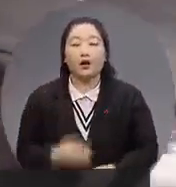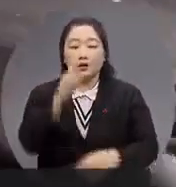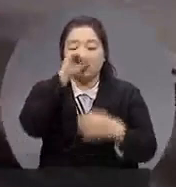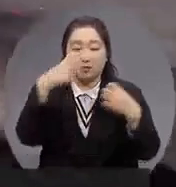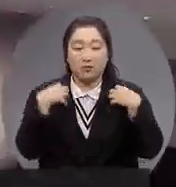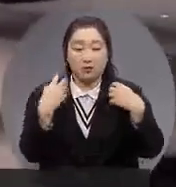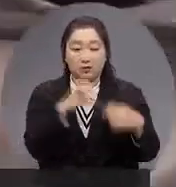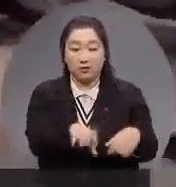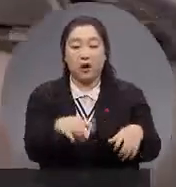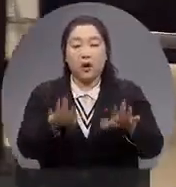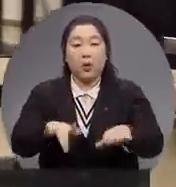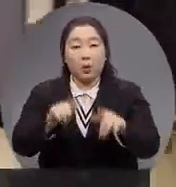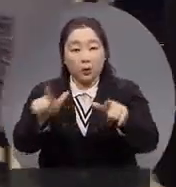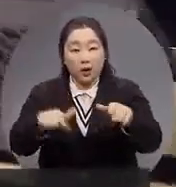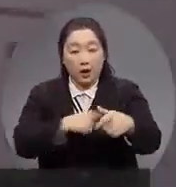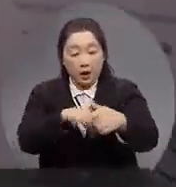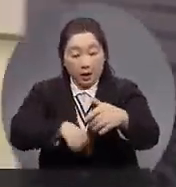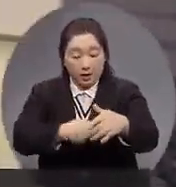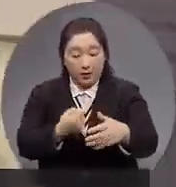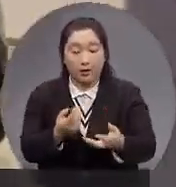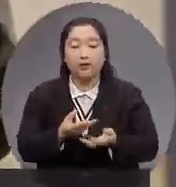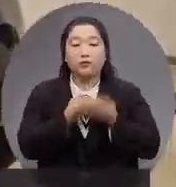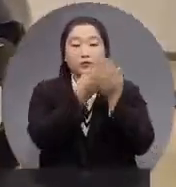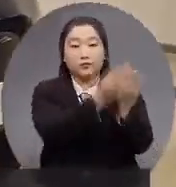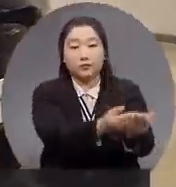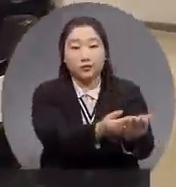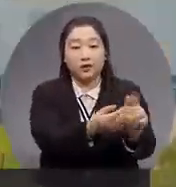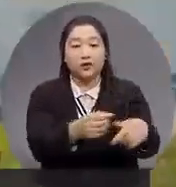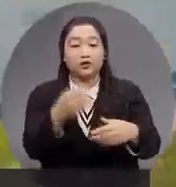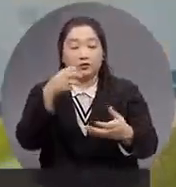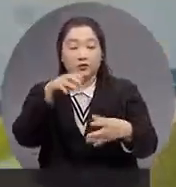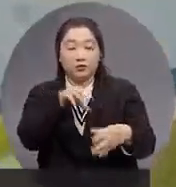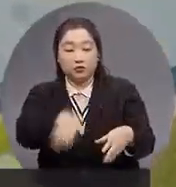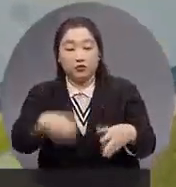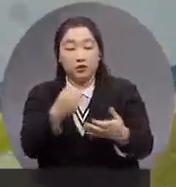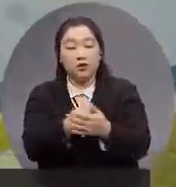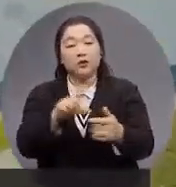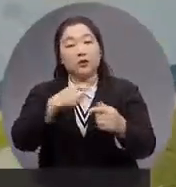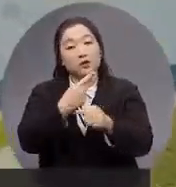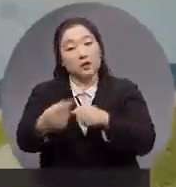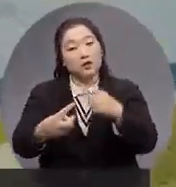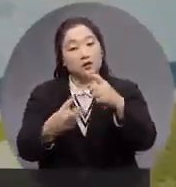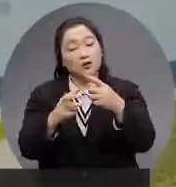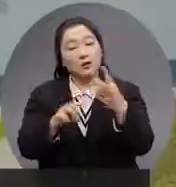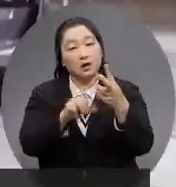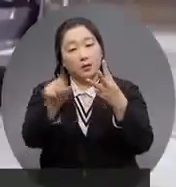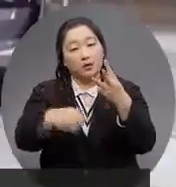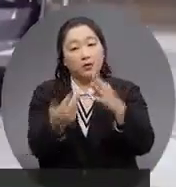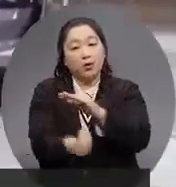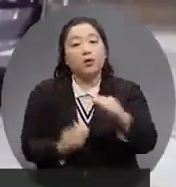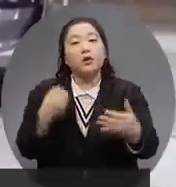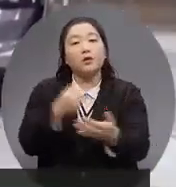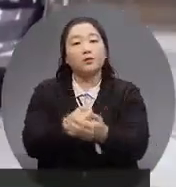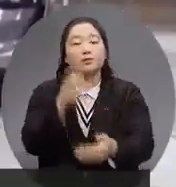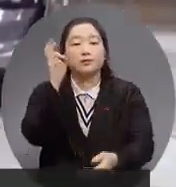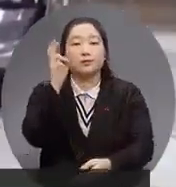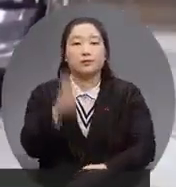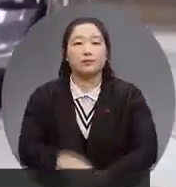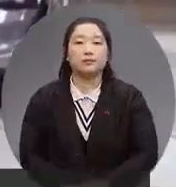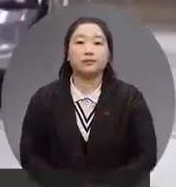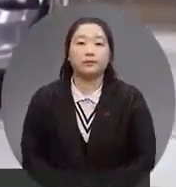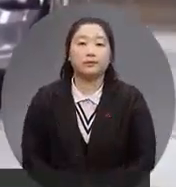투자 제한 부지를 올해 안에 테슬라에 전달할 예정이며 투자 결정은 내년 1분기 안에 이뤄질 전망입니다 MBC 뉴스